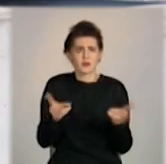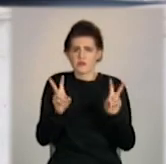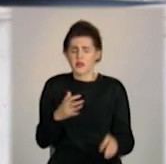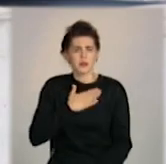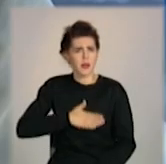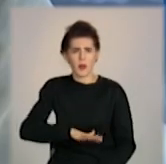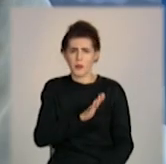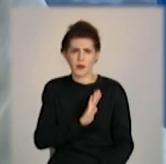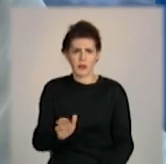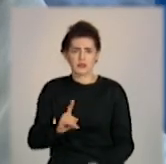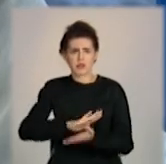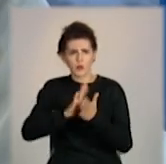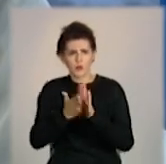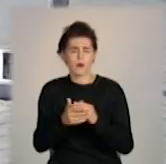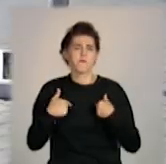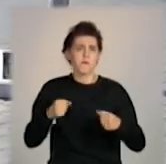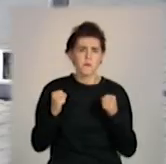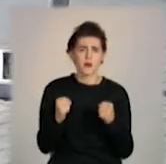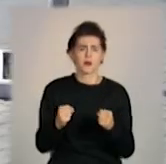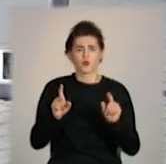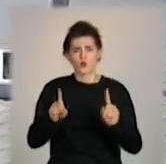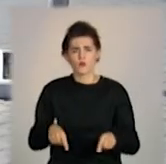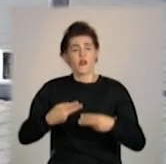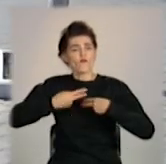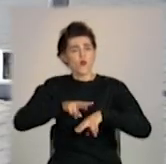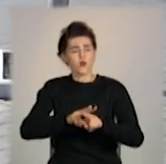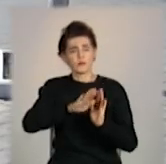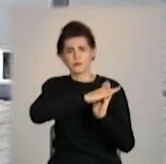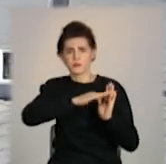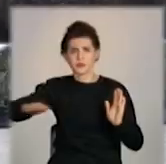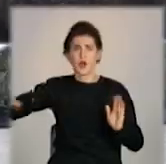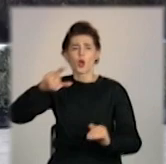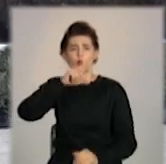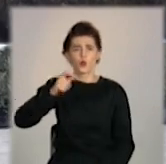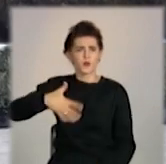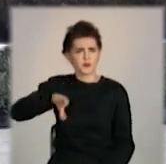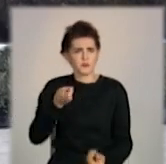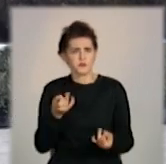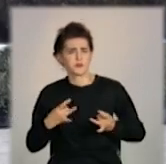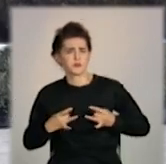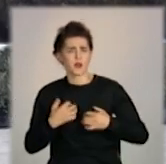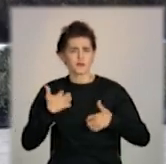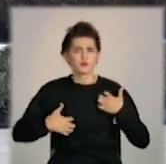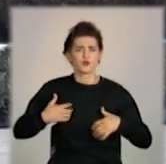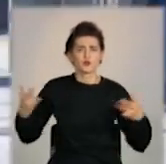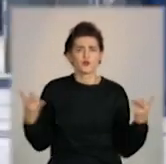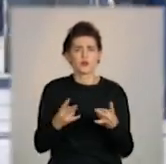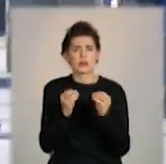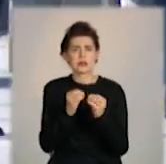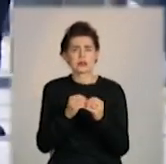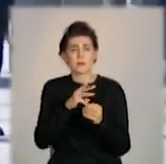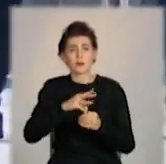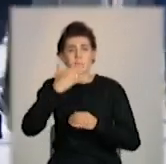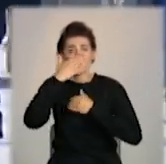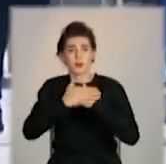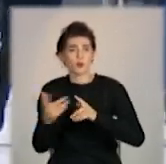всім, боїмося теж. На залізничному пероні пасажири знервовані. За 10 хвилин до відправлення відміняють